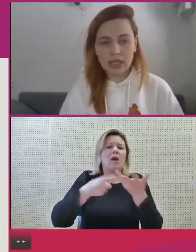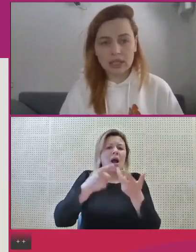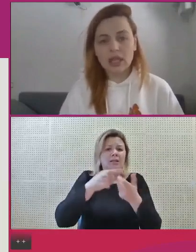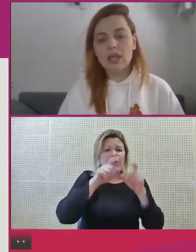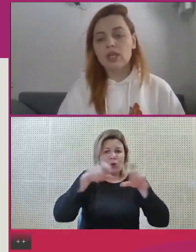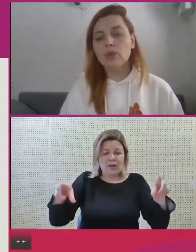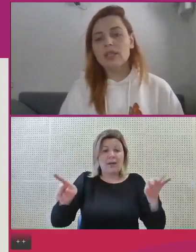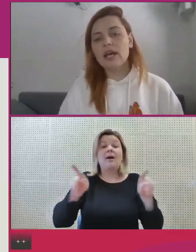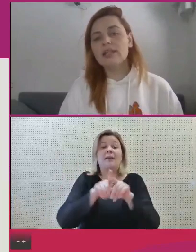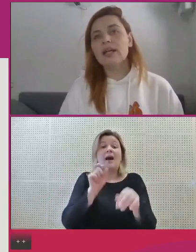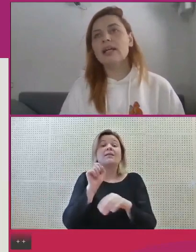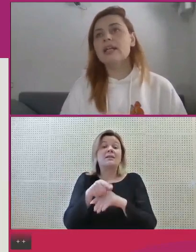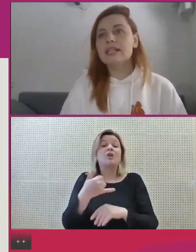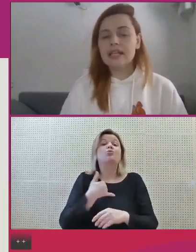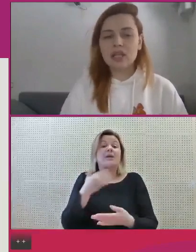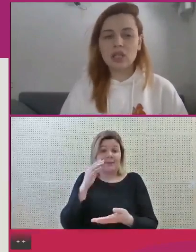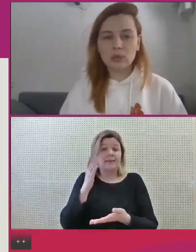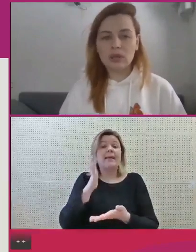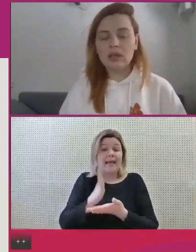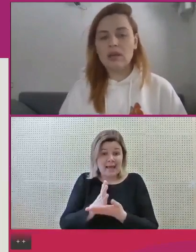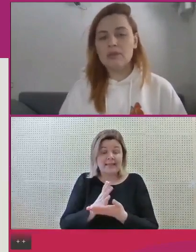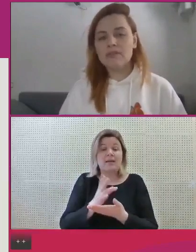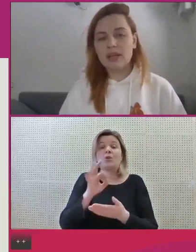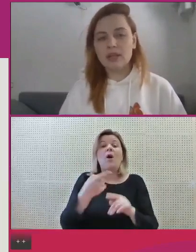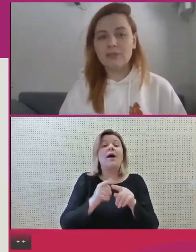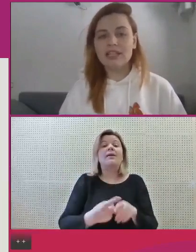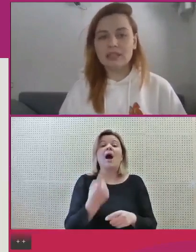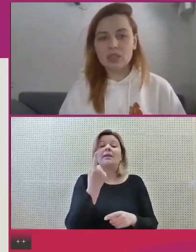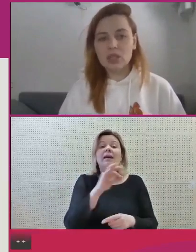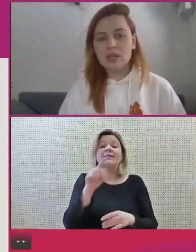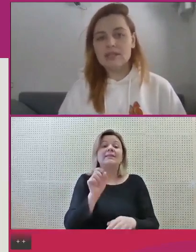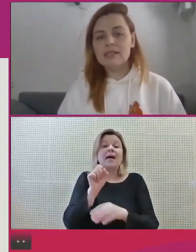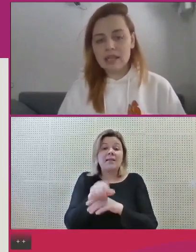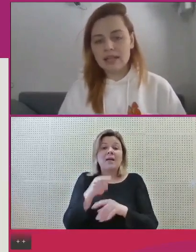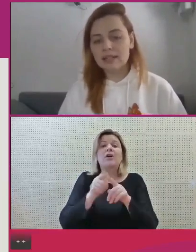задача стоит, но это одна из задач, которые позволяют нам